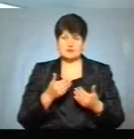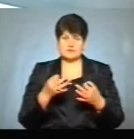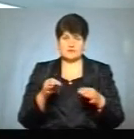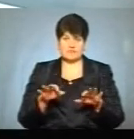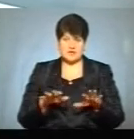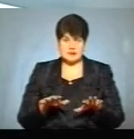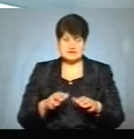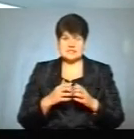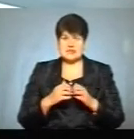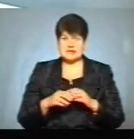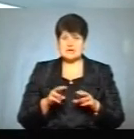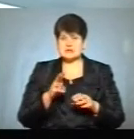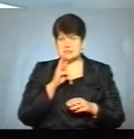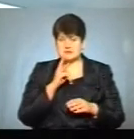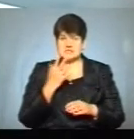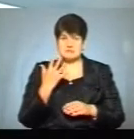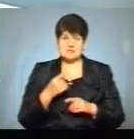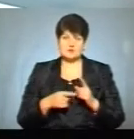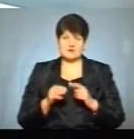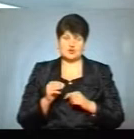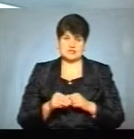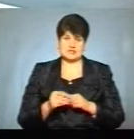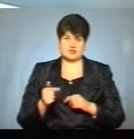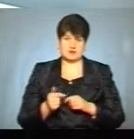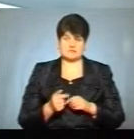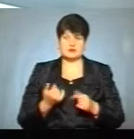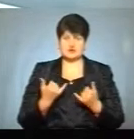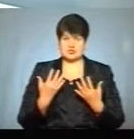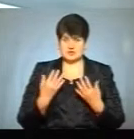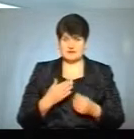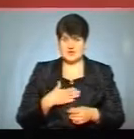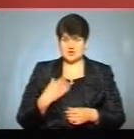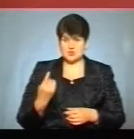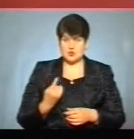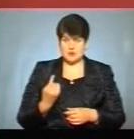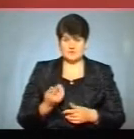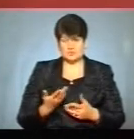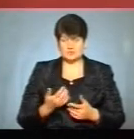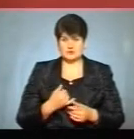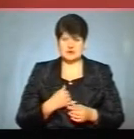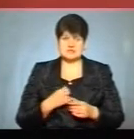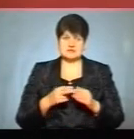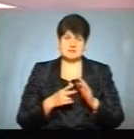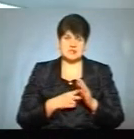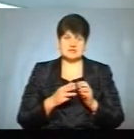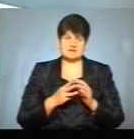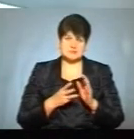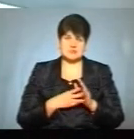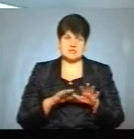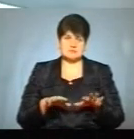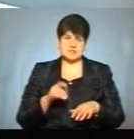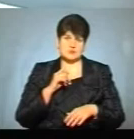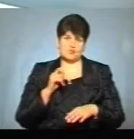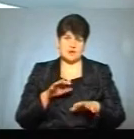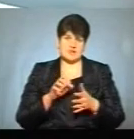середня зарплата в вакансіях – це 5,5 тисяч. Ну, на сьогоднішній день це в нашій області. Вона десь так 17-18 місце по Україні